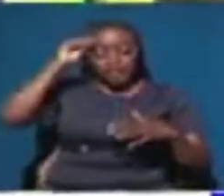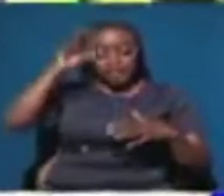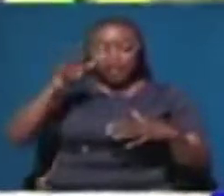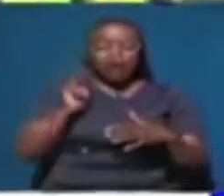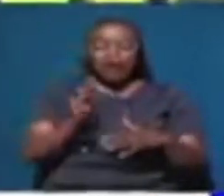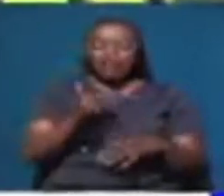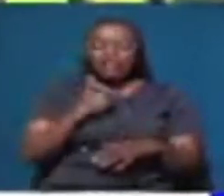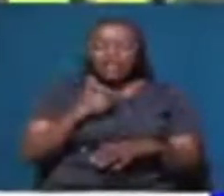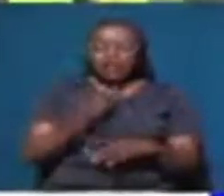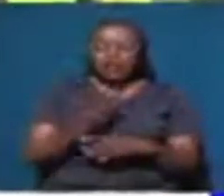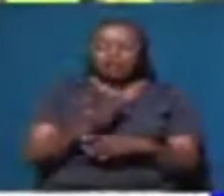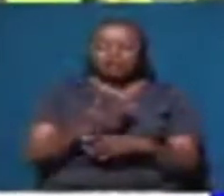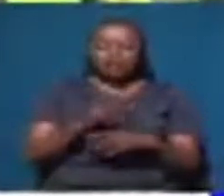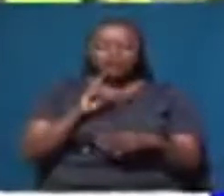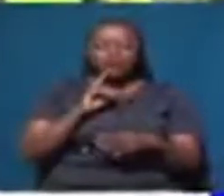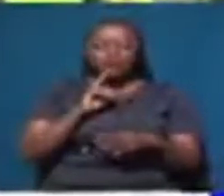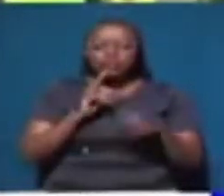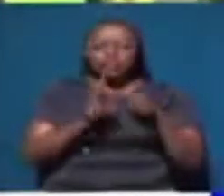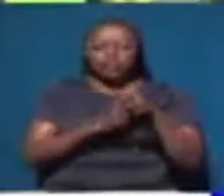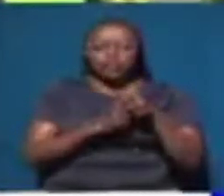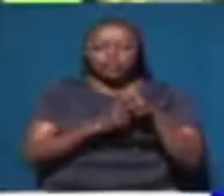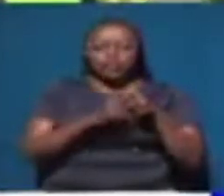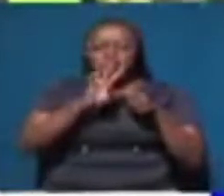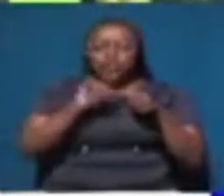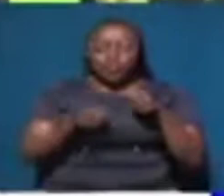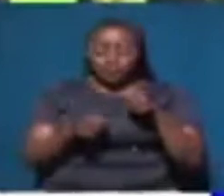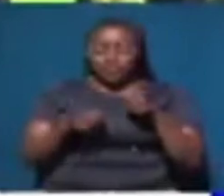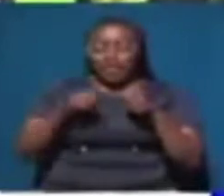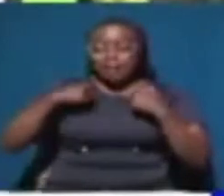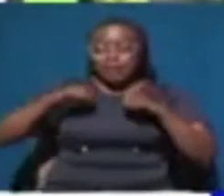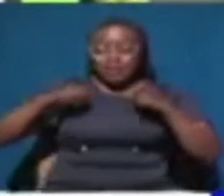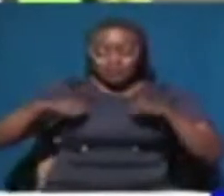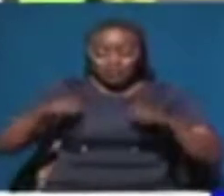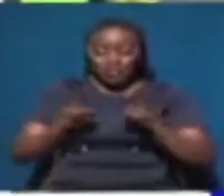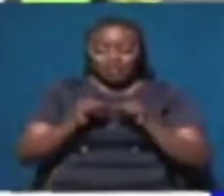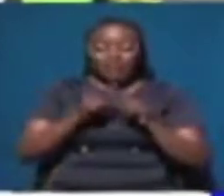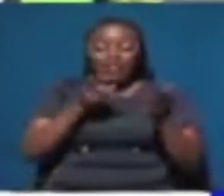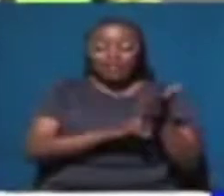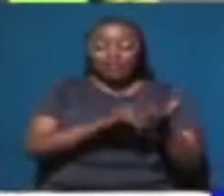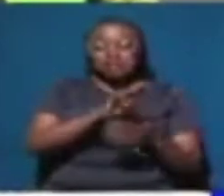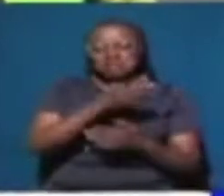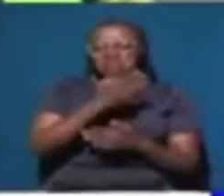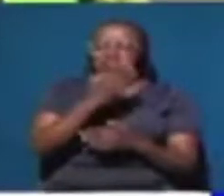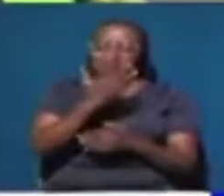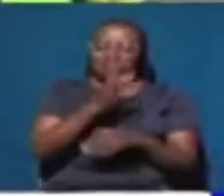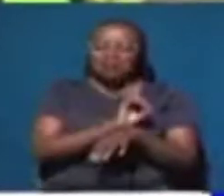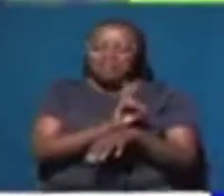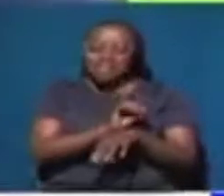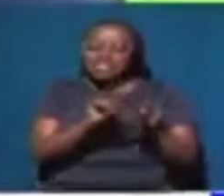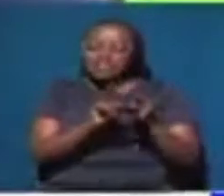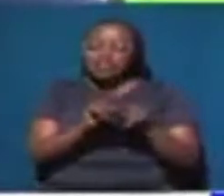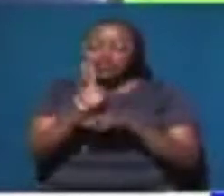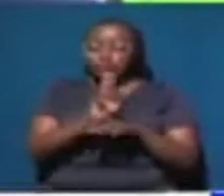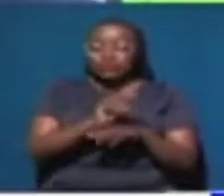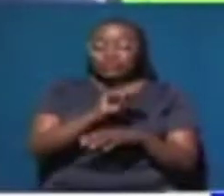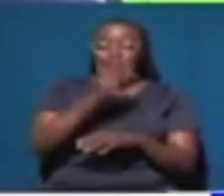nduthi 74 koguo ũngĩka ithabu rĩu makĩrĩnjĩcita mũndũ ũmwe na ndagĩka ithano nĩ gũtĩkio na mĩeri ĩtatũ ĩna nĩ